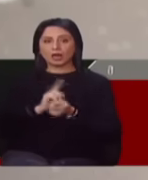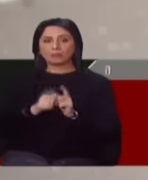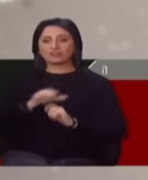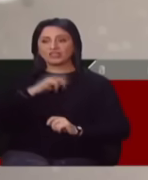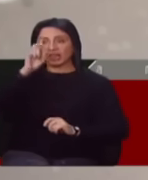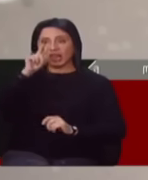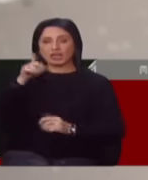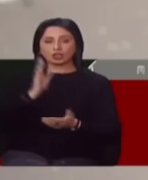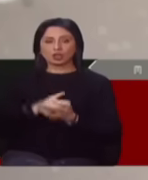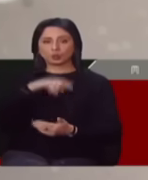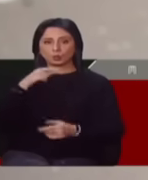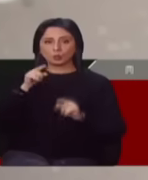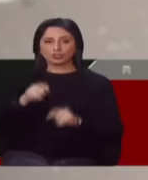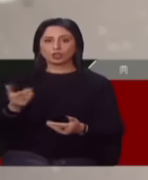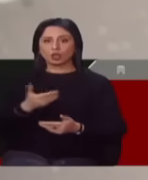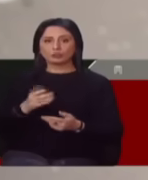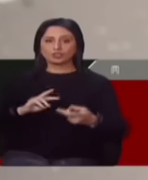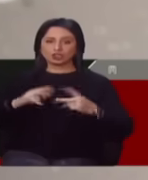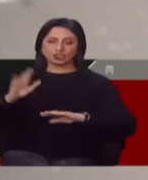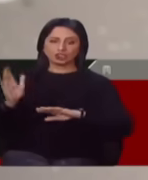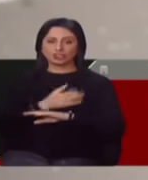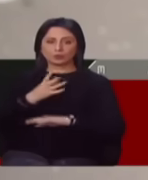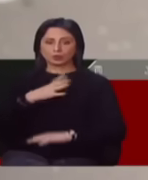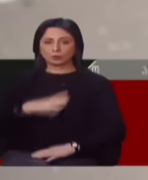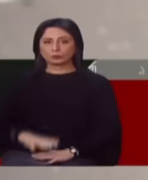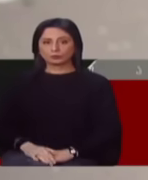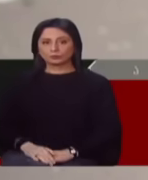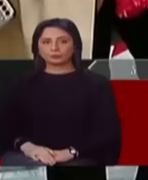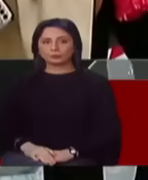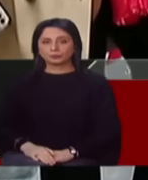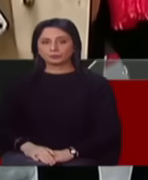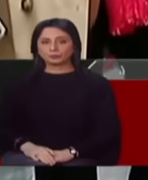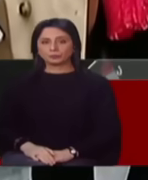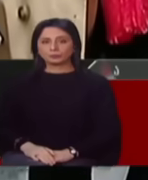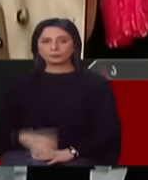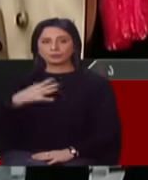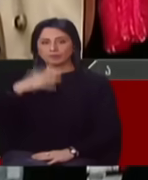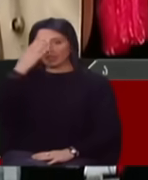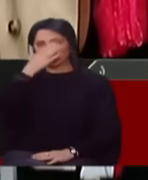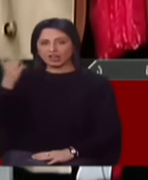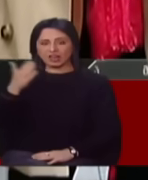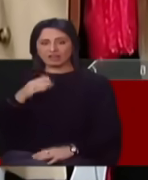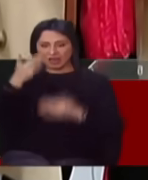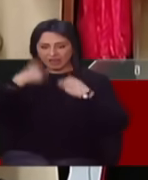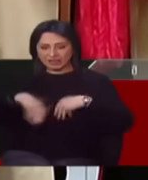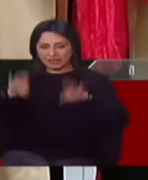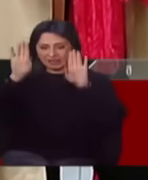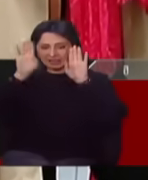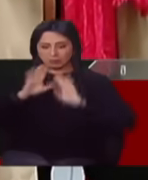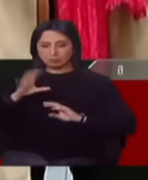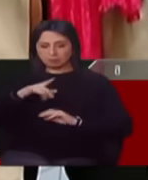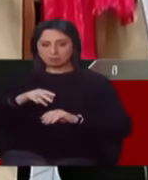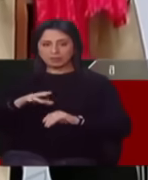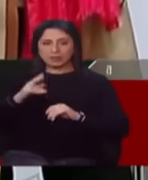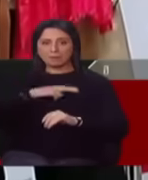თავად ხელისუფლება არის რუსული, რომლის შეცვლაც უნდა მოხდეს. ქართველმა ხალხმა გააქენა პარლამენტის